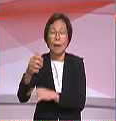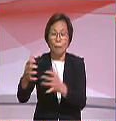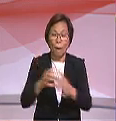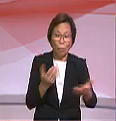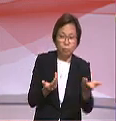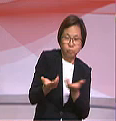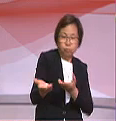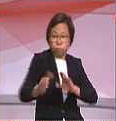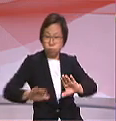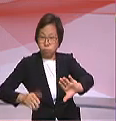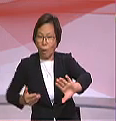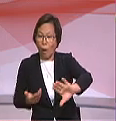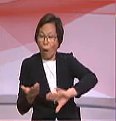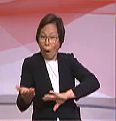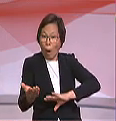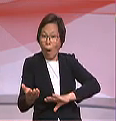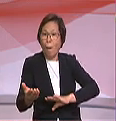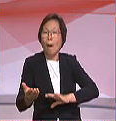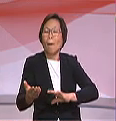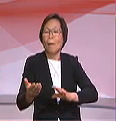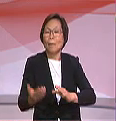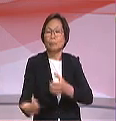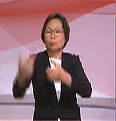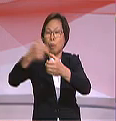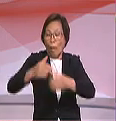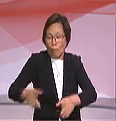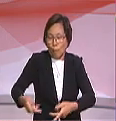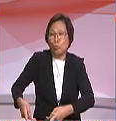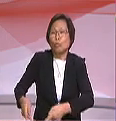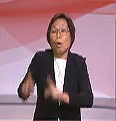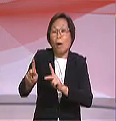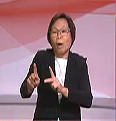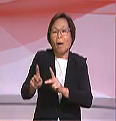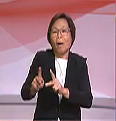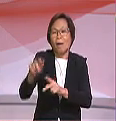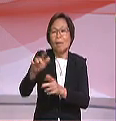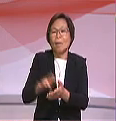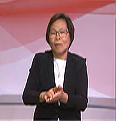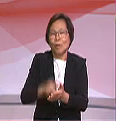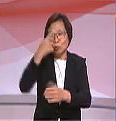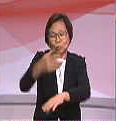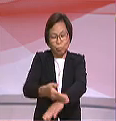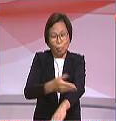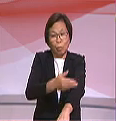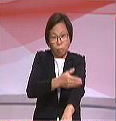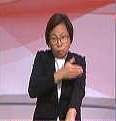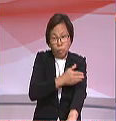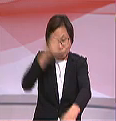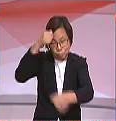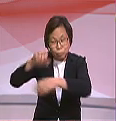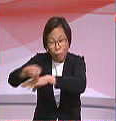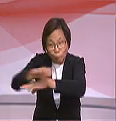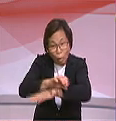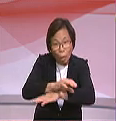pesilat negara menggunakan peluang menyukai kejohanan di Asia Tengah sebaik mungkin baik meningkatkan prestasi mereka peringatan tersebut